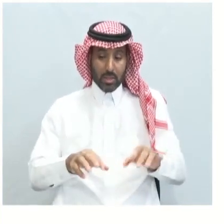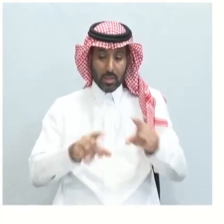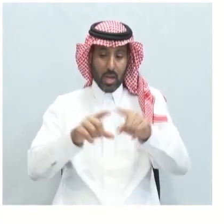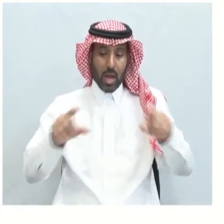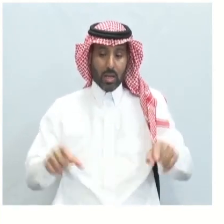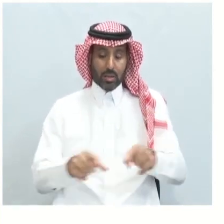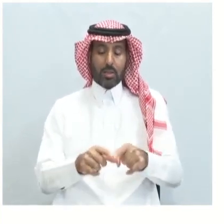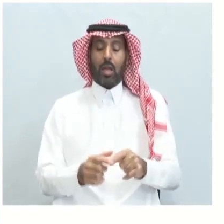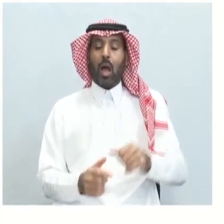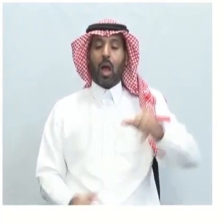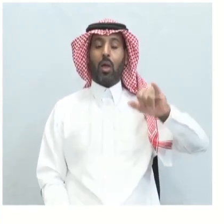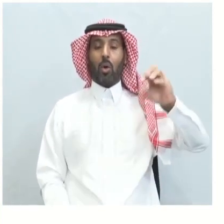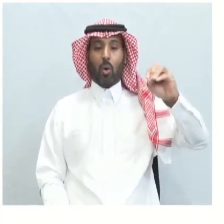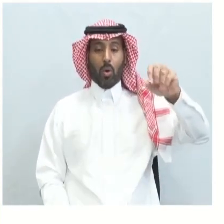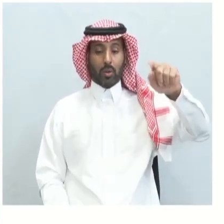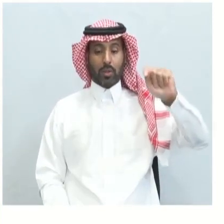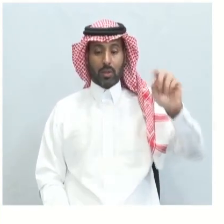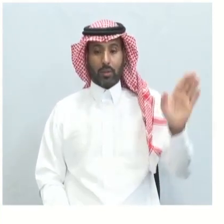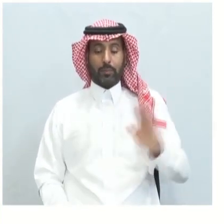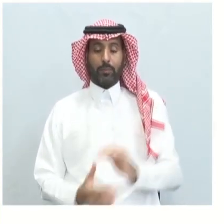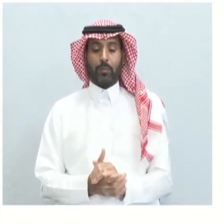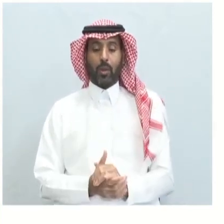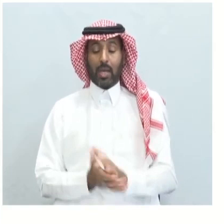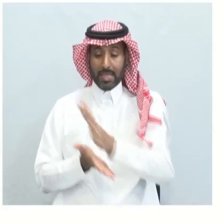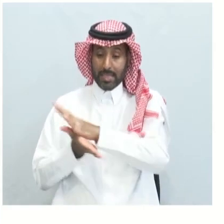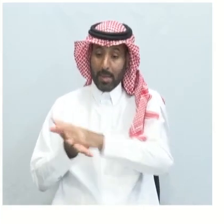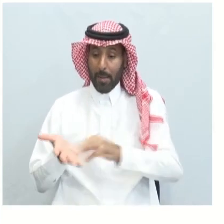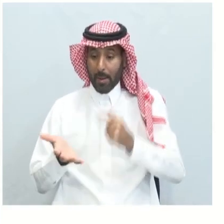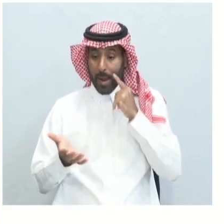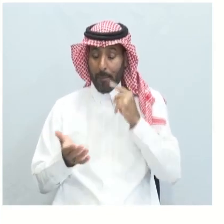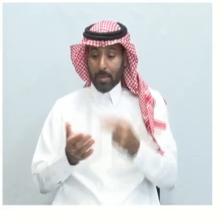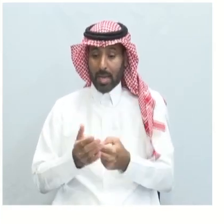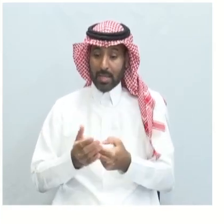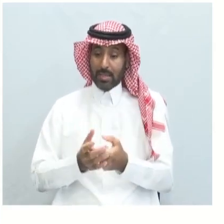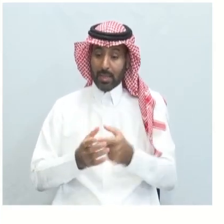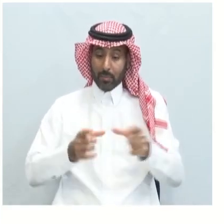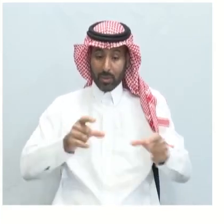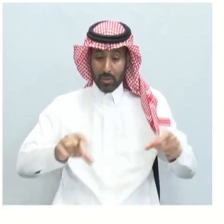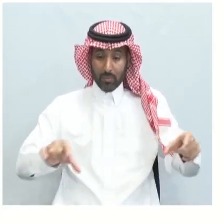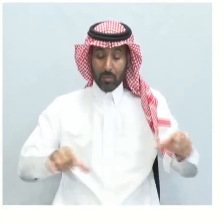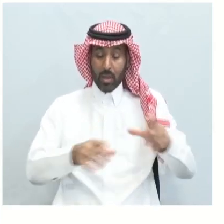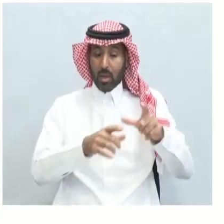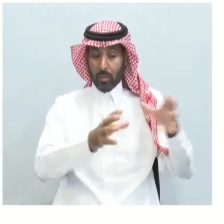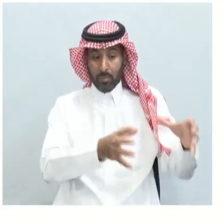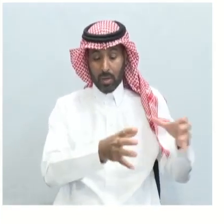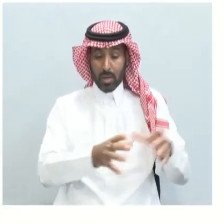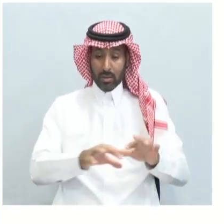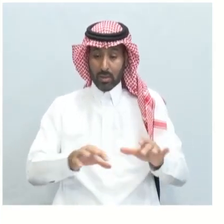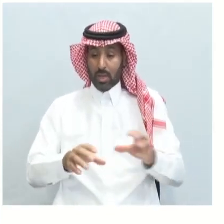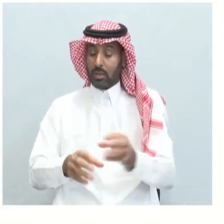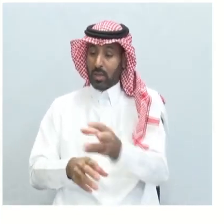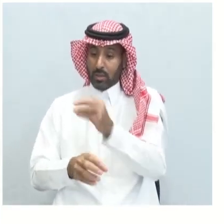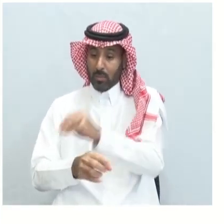او تي ديفايسز هي عباره عن شبكه من الاجهزه المترابطه والمستشعرات تجمع البيانات